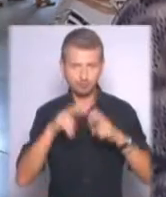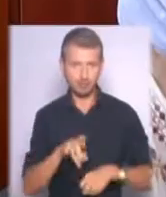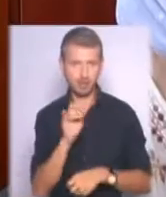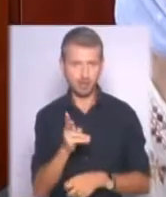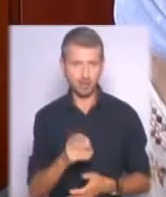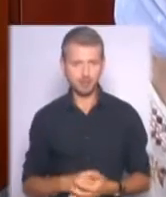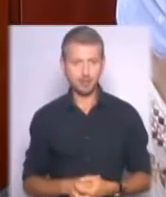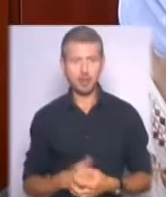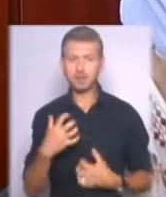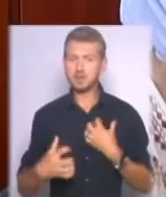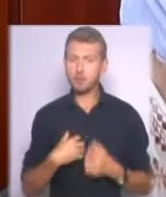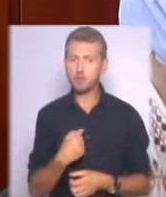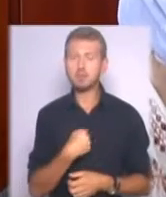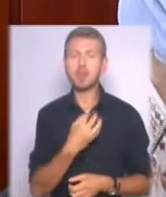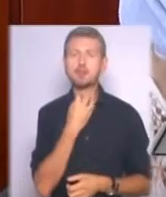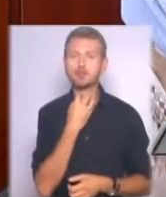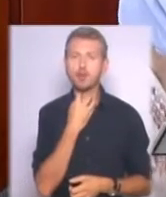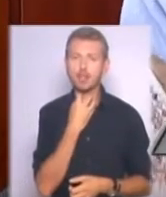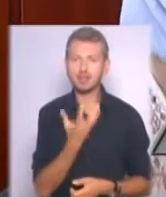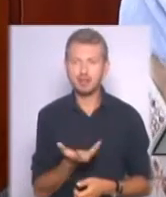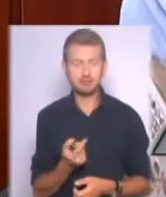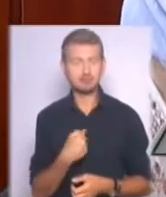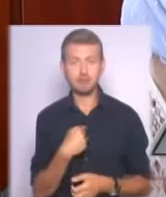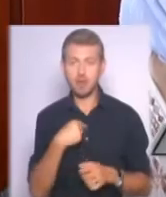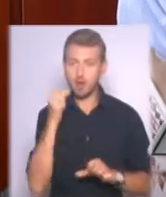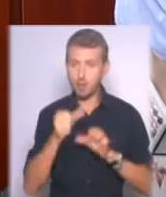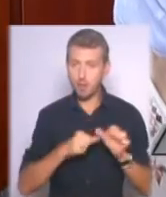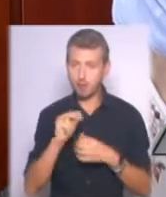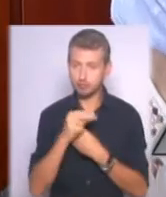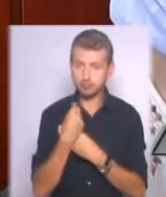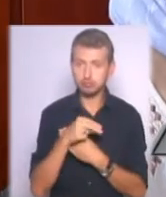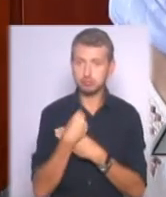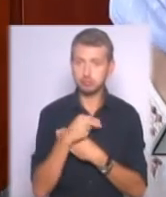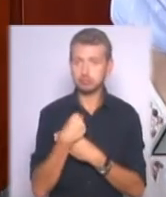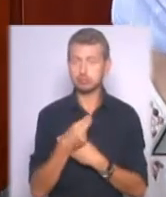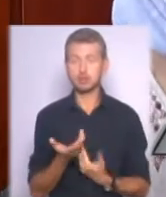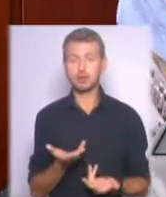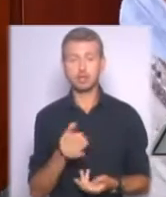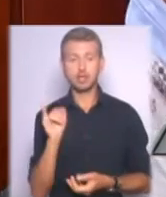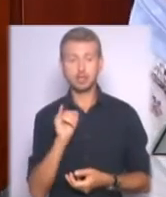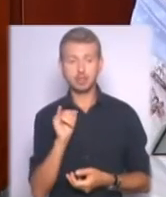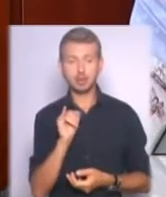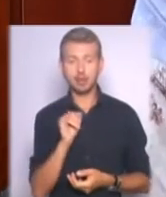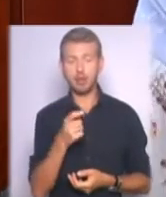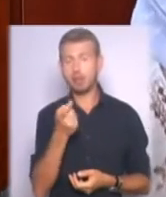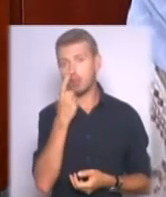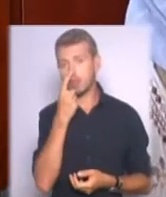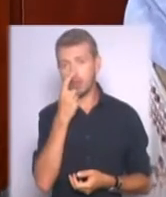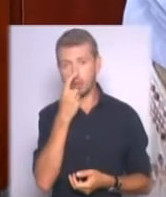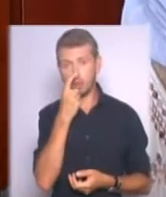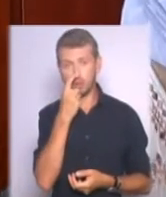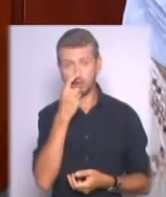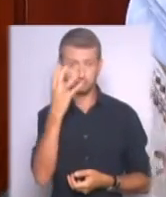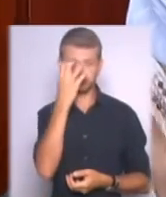захворювання. Тривожить мене щитовидка, я роками вже лікуюся з нею. І на носі з мене на